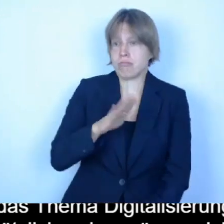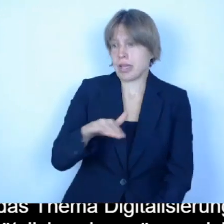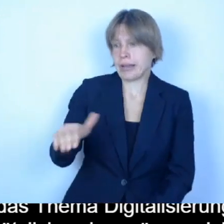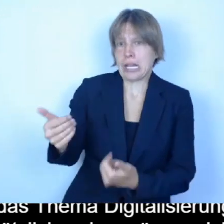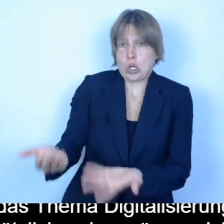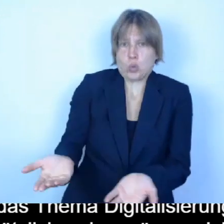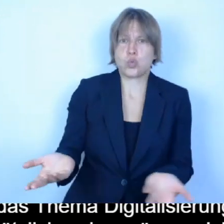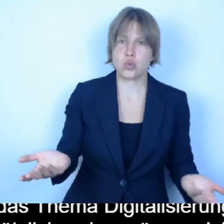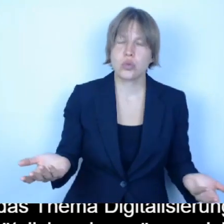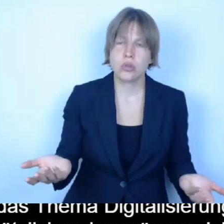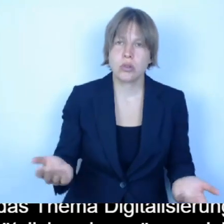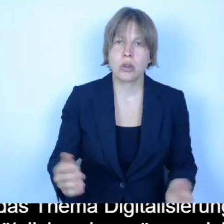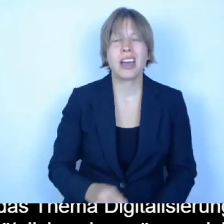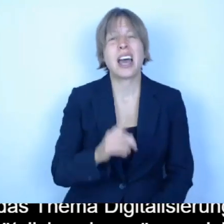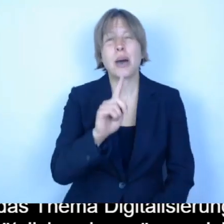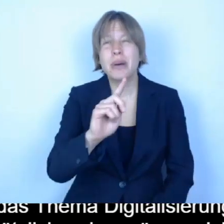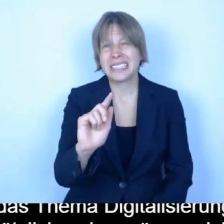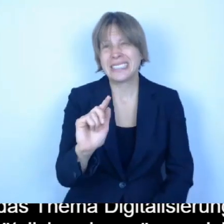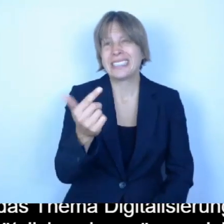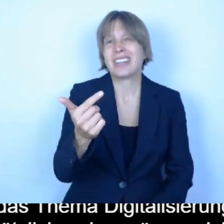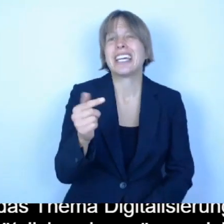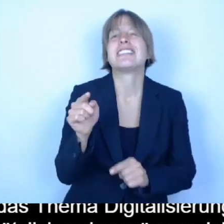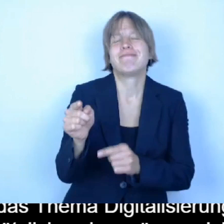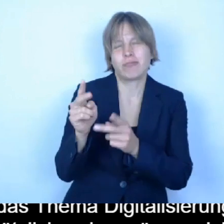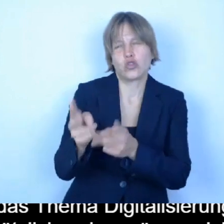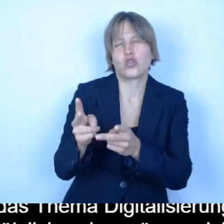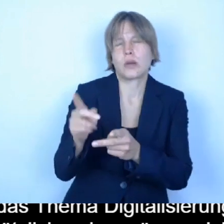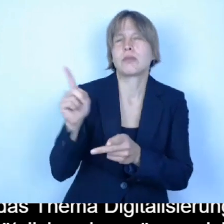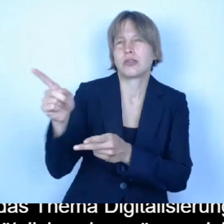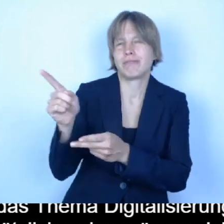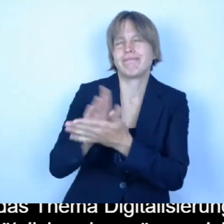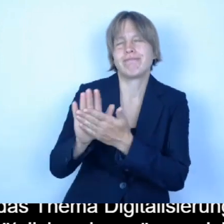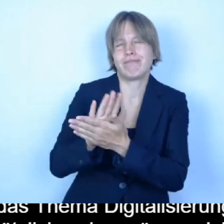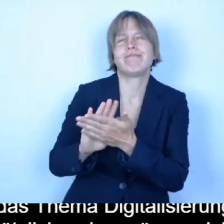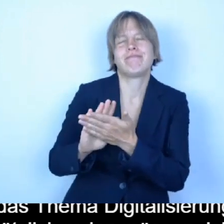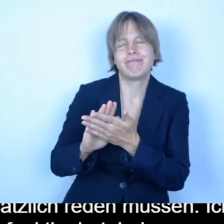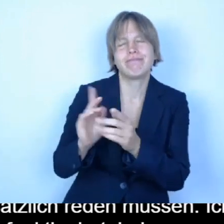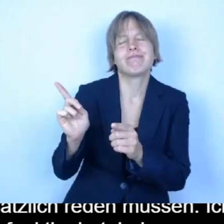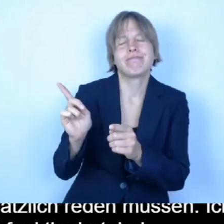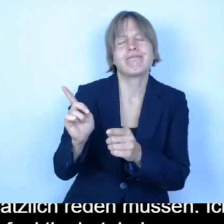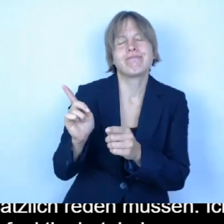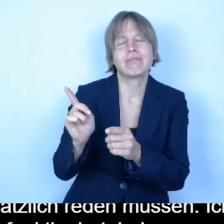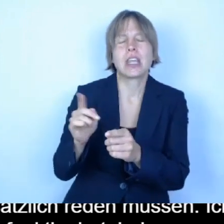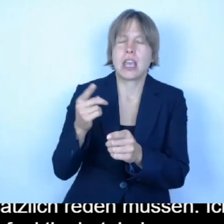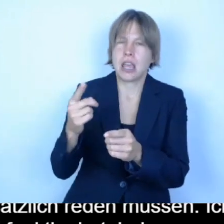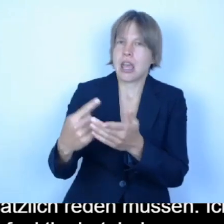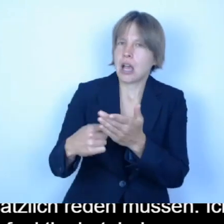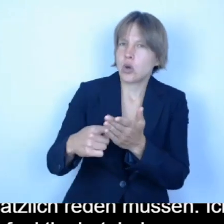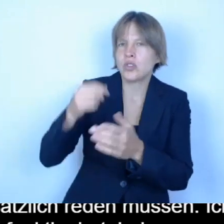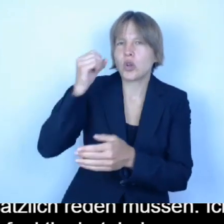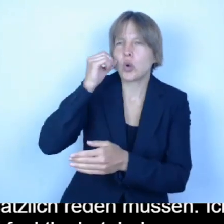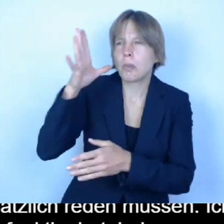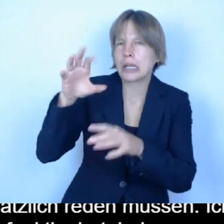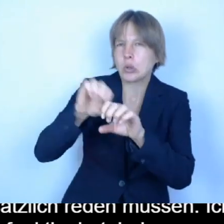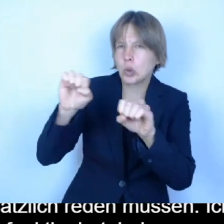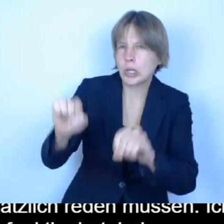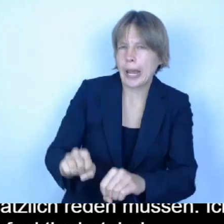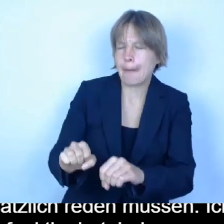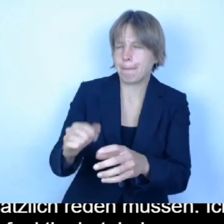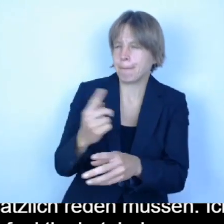eine unserer großen Herausforderungen in unserem Bildungssystem, dass wir spüren, dort wo Eltern besonders engagiert sind, haben wir zum Teil einen höheren